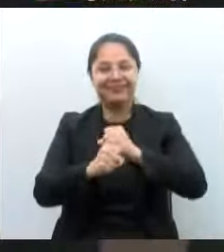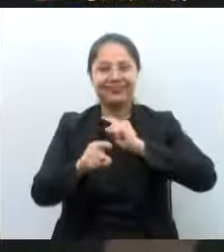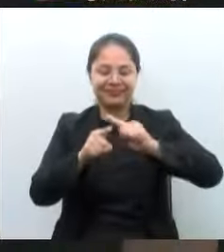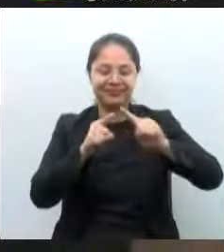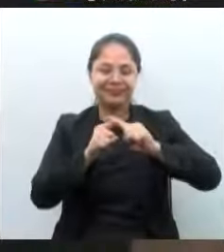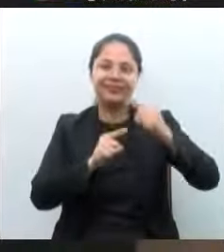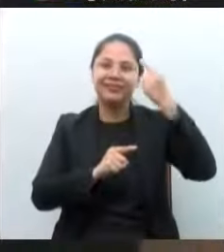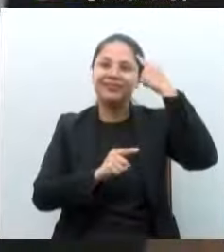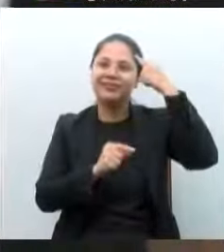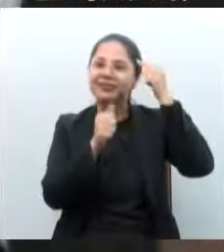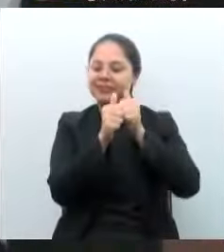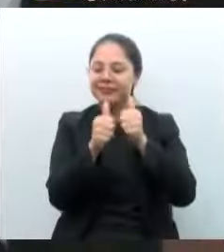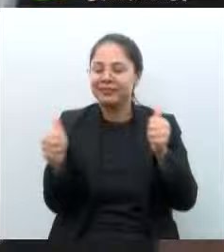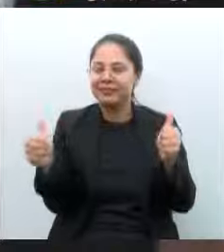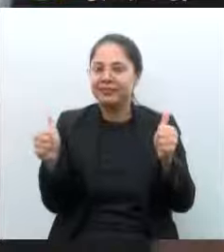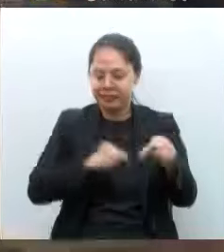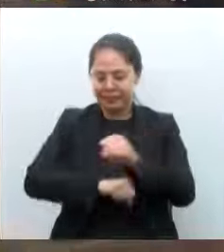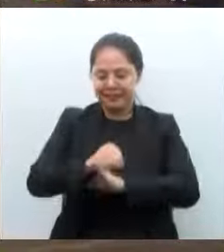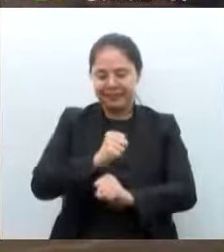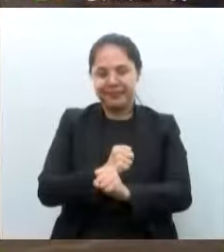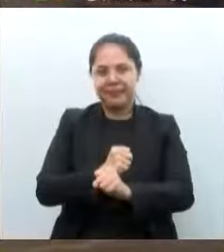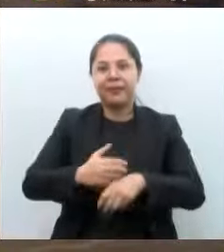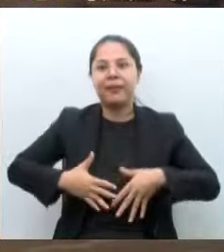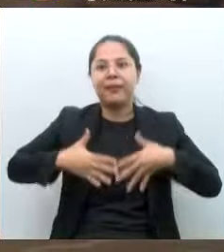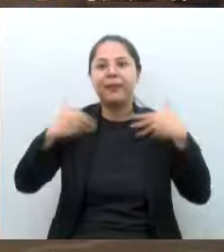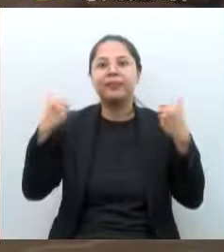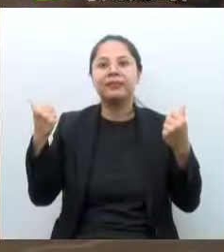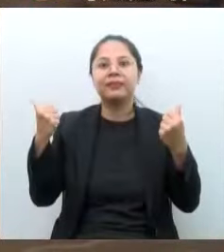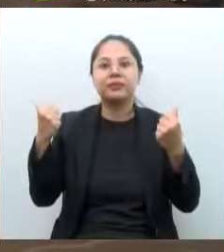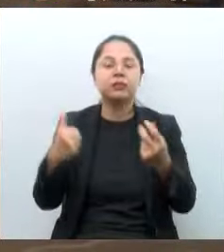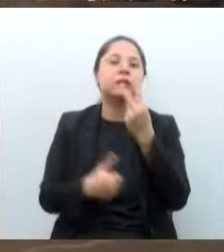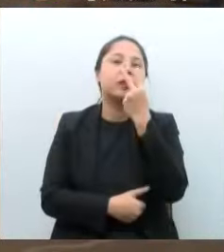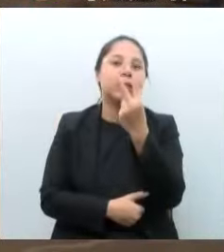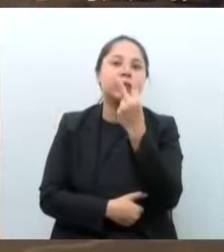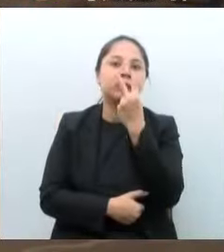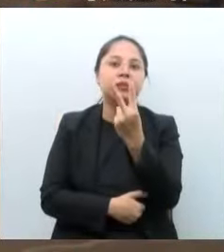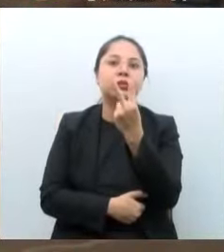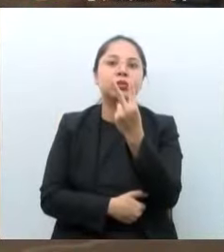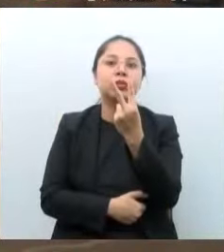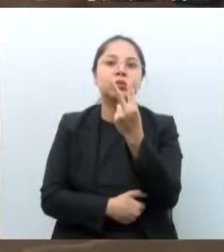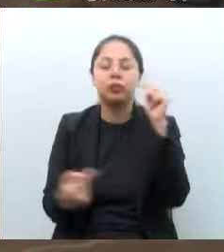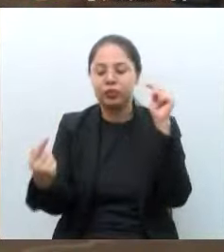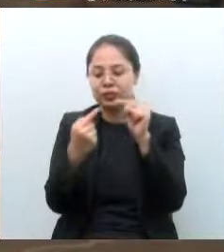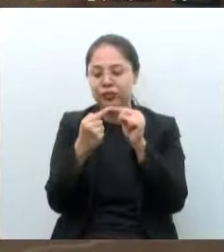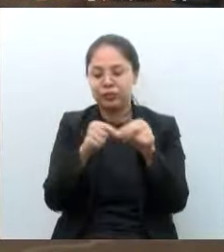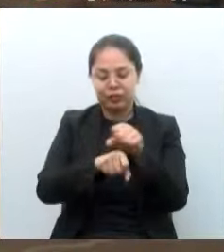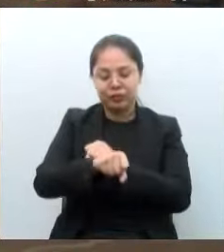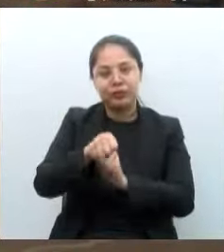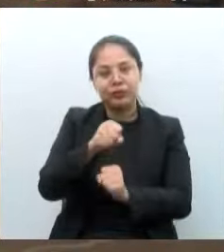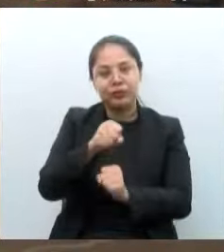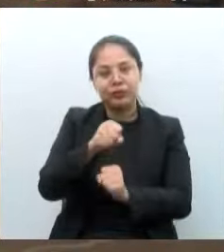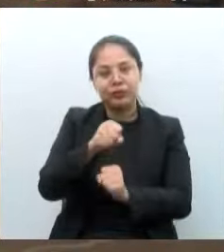กิดเจตคติที่ดีแล้วก็มีความสุขค่ะซึ่งจะนำไปสู่ การเกิดสมรรถนะนะคะและเป้าหมายที่สำคัญ